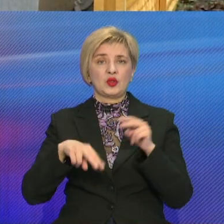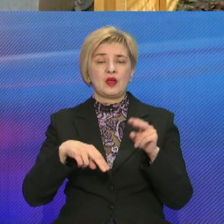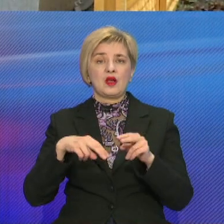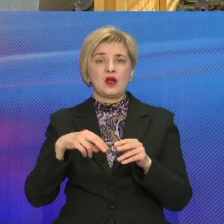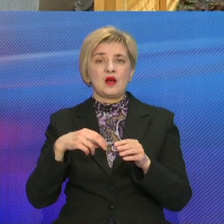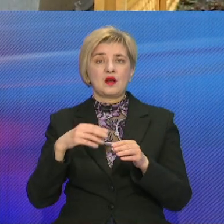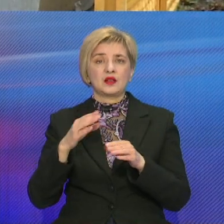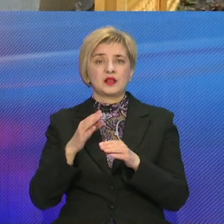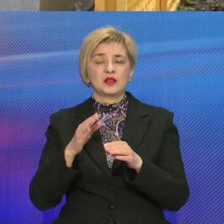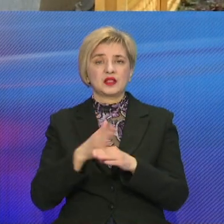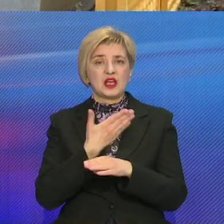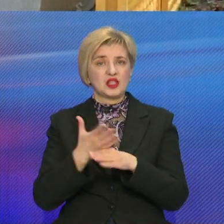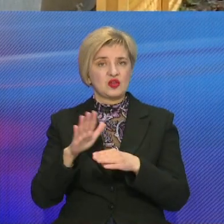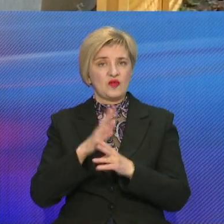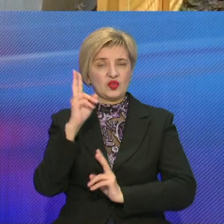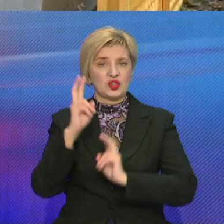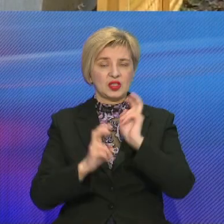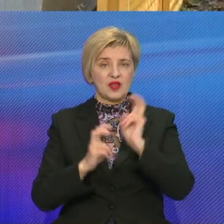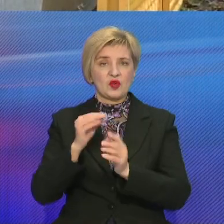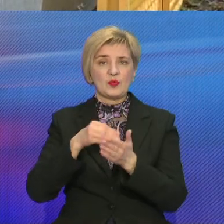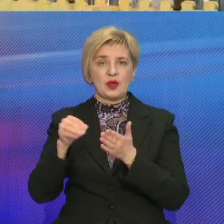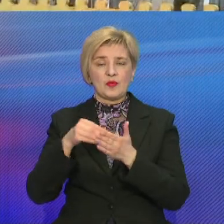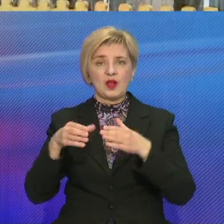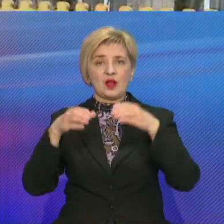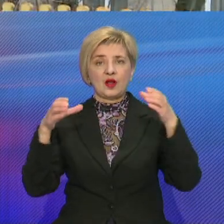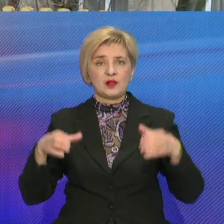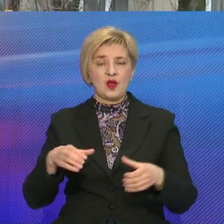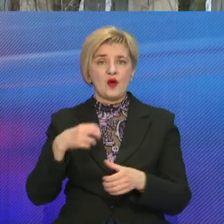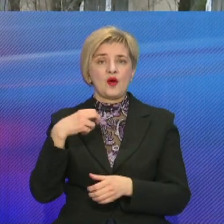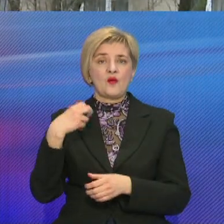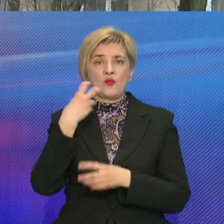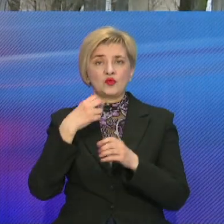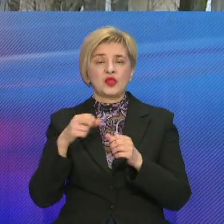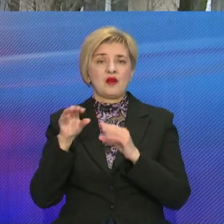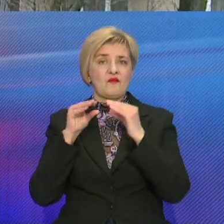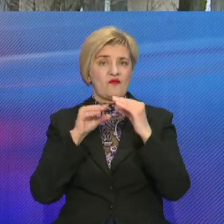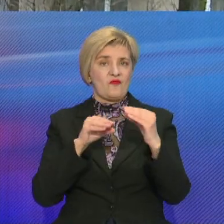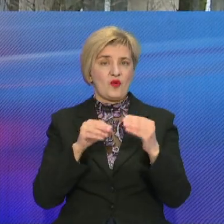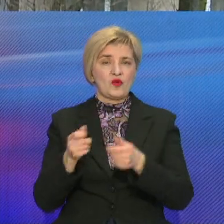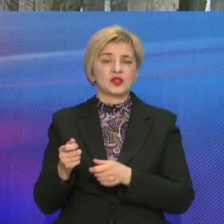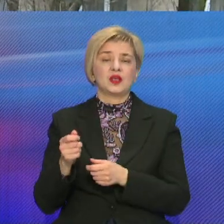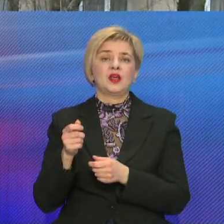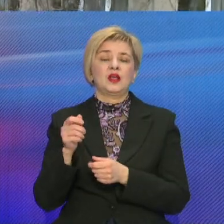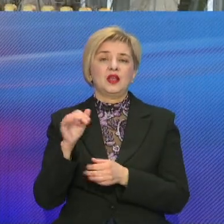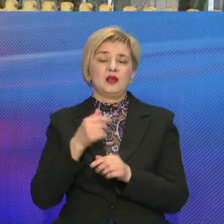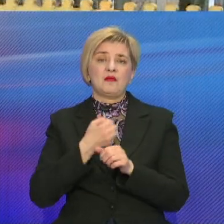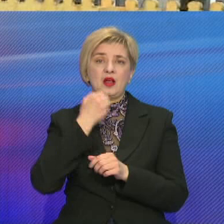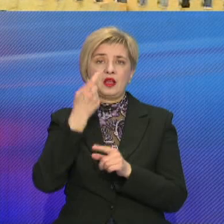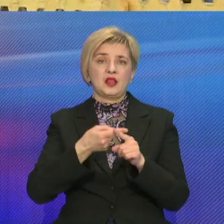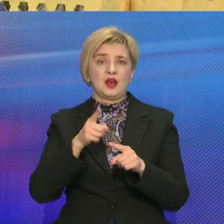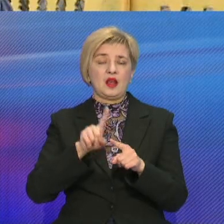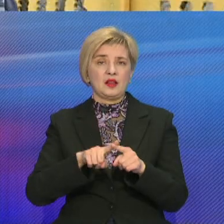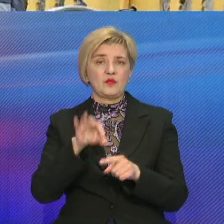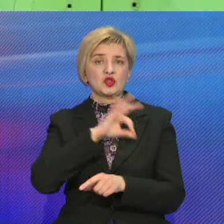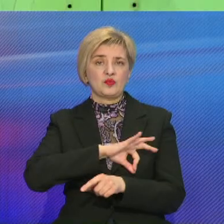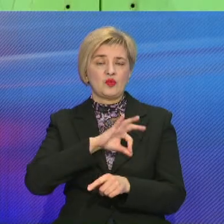приобретена необходимая техника, в том числе и контейнеры, мусоровозы. И уже благодаря, только благодаря этому